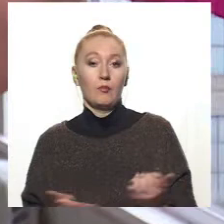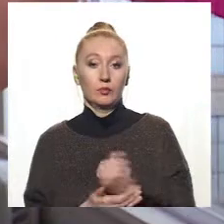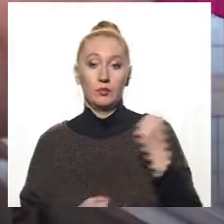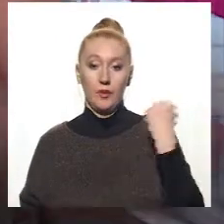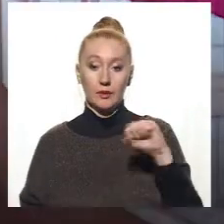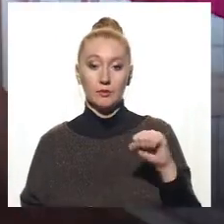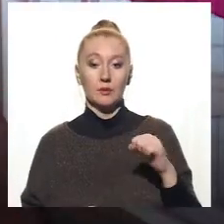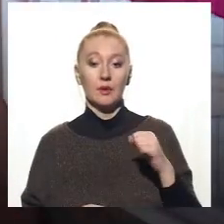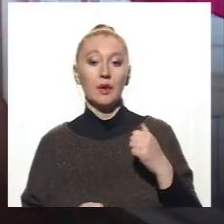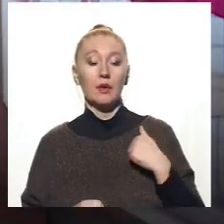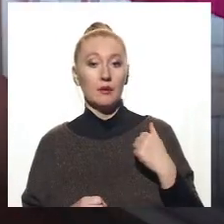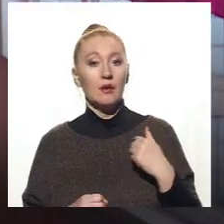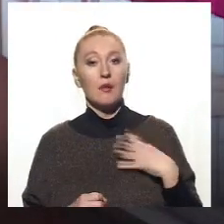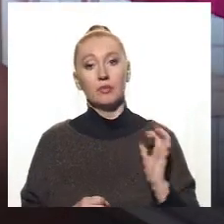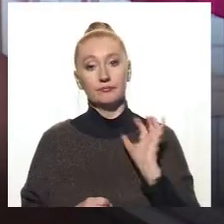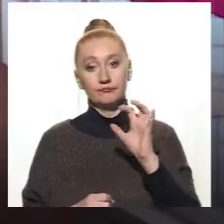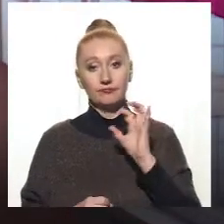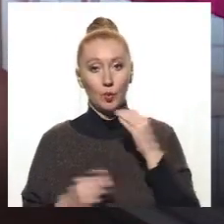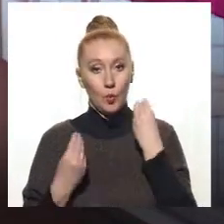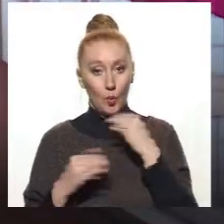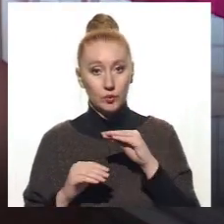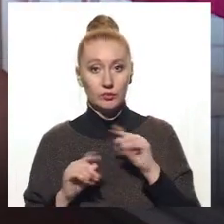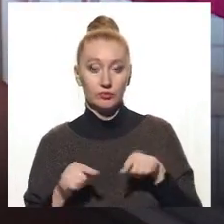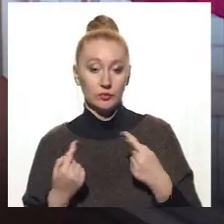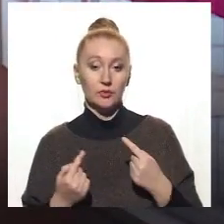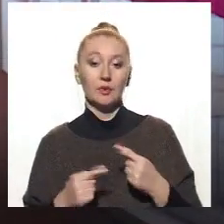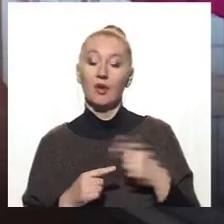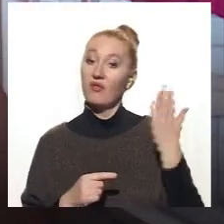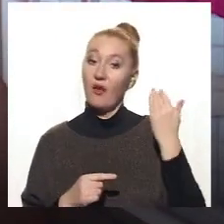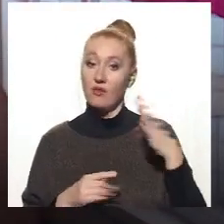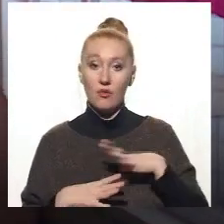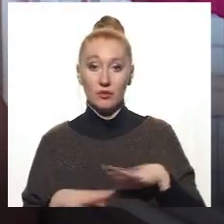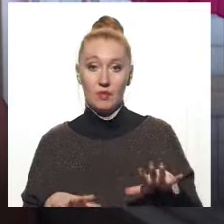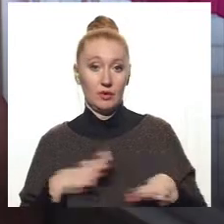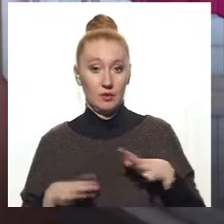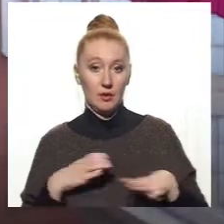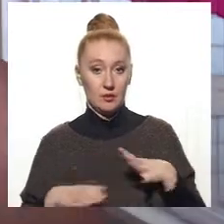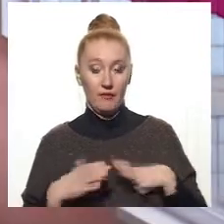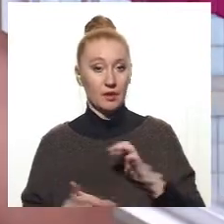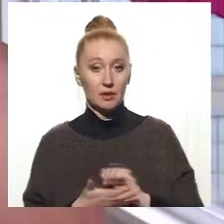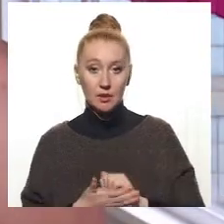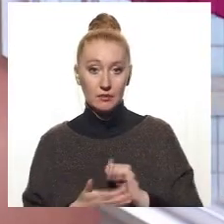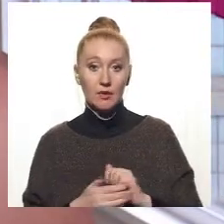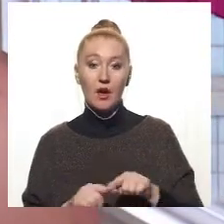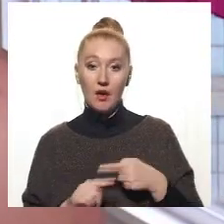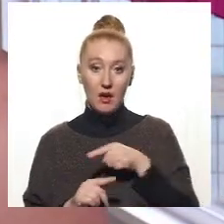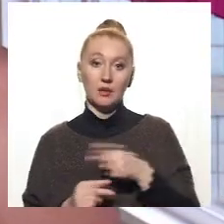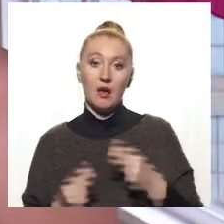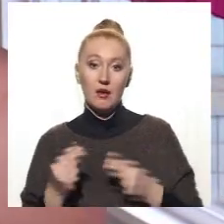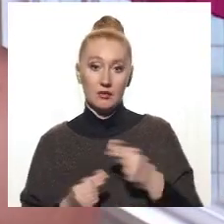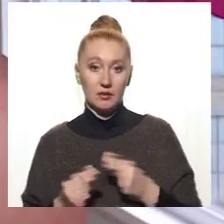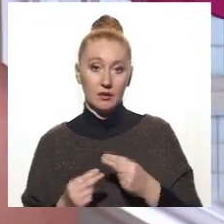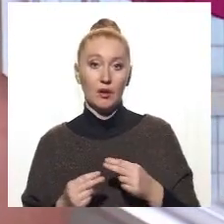перемогу. Я підтягував свої китки середньої відстані, тому що я давно не займався, і цей компонент гри у